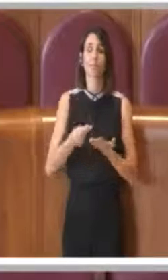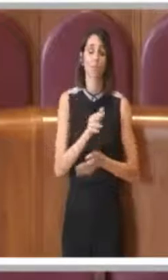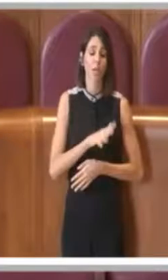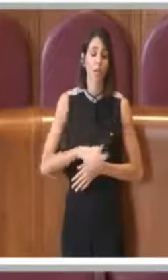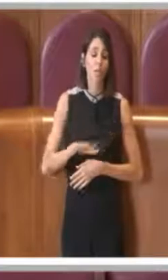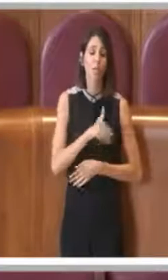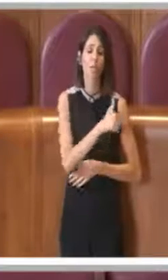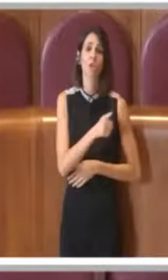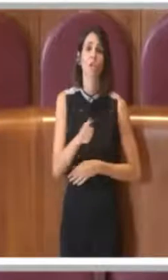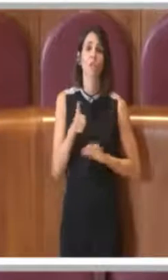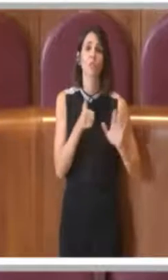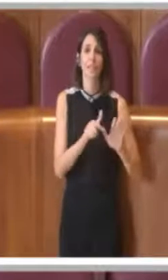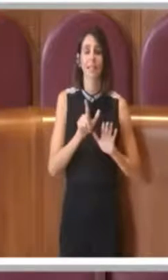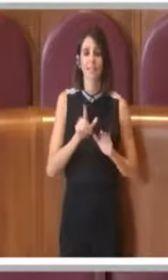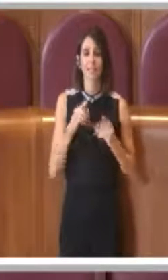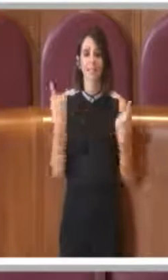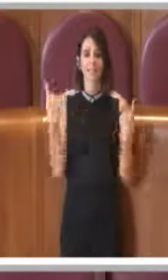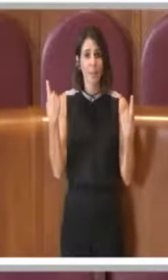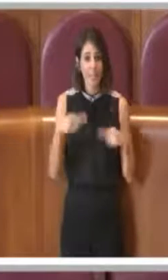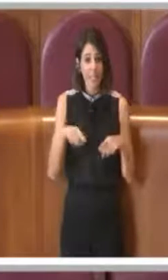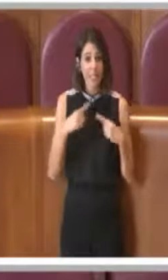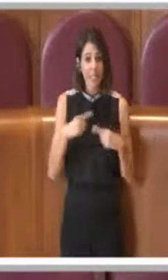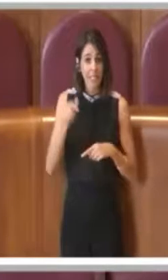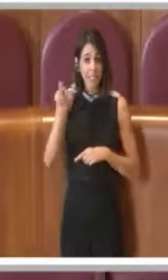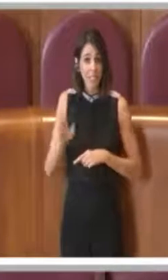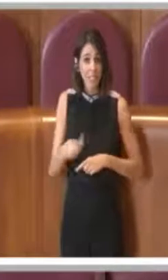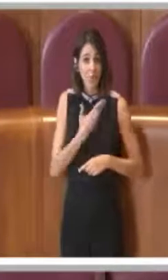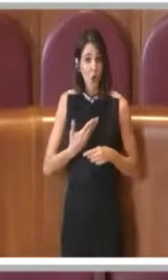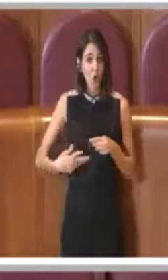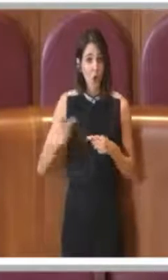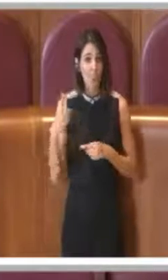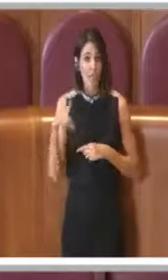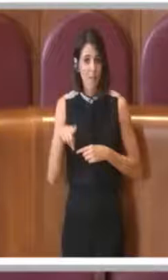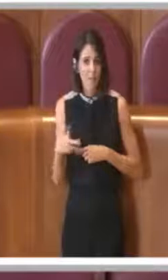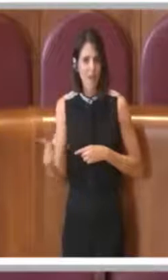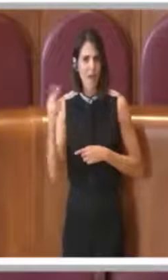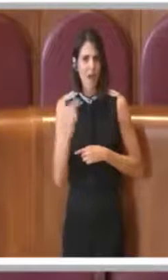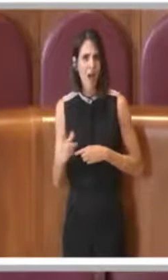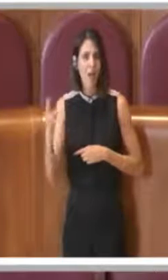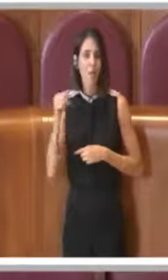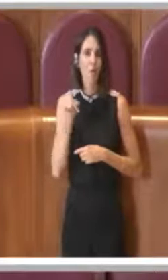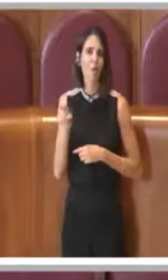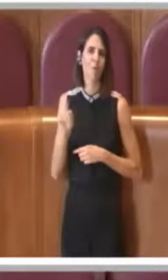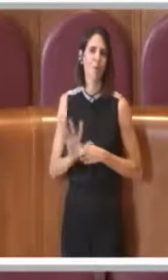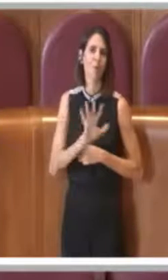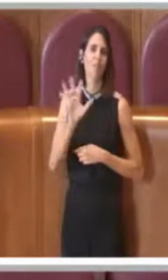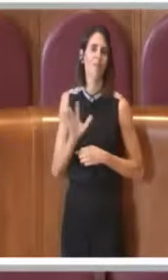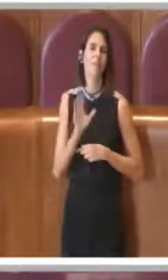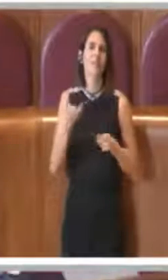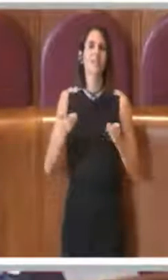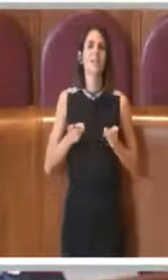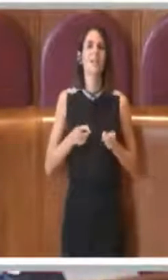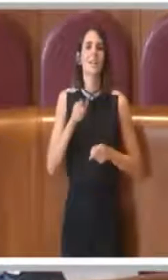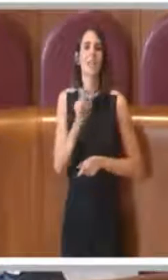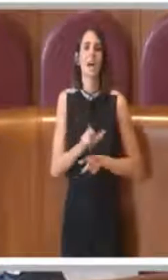più una difesa d'ufficio dei costruttori romani, altro che. Grazie.